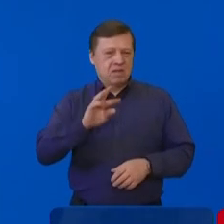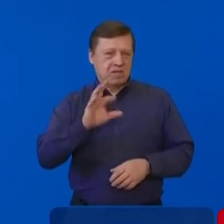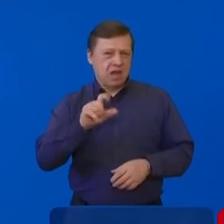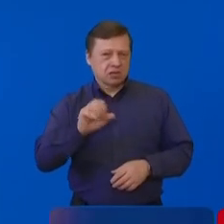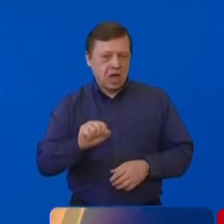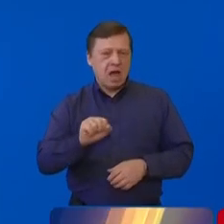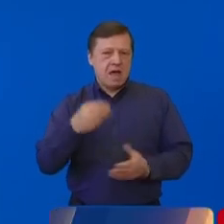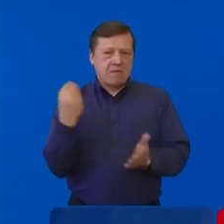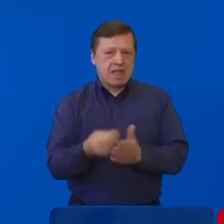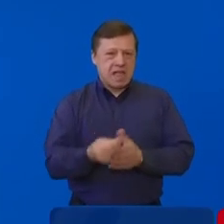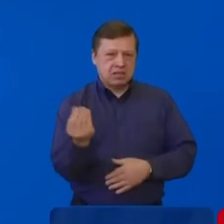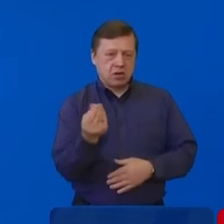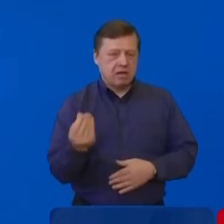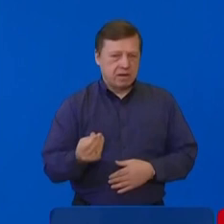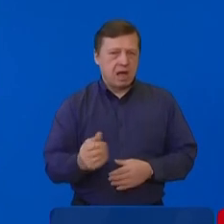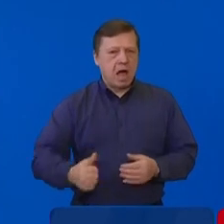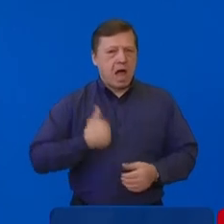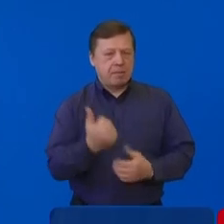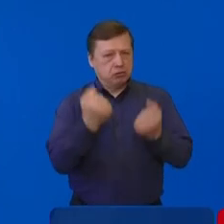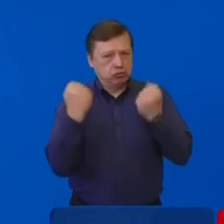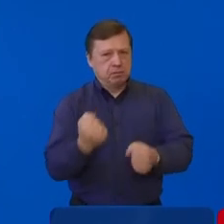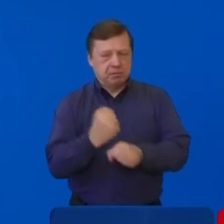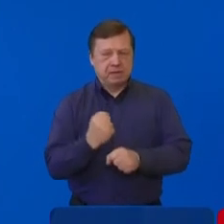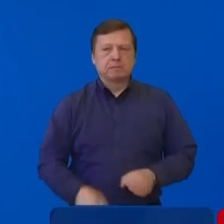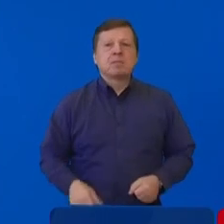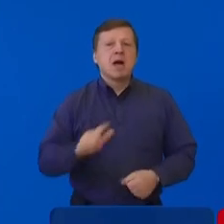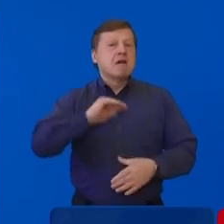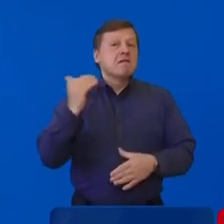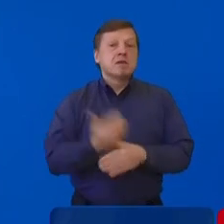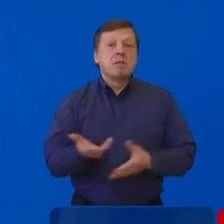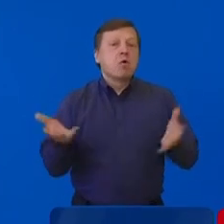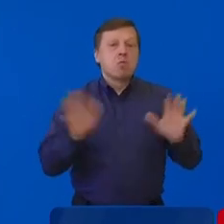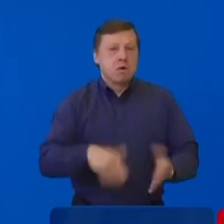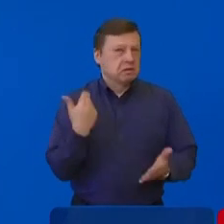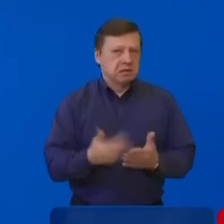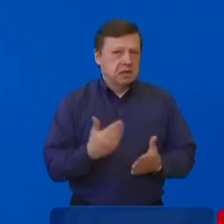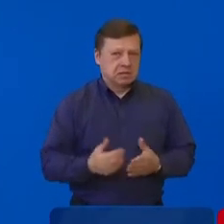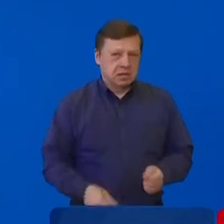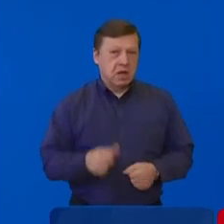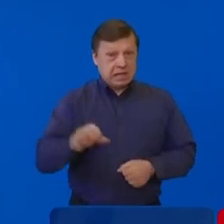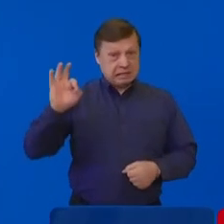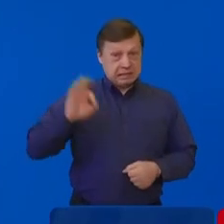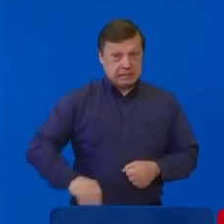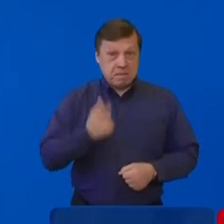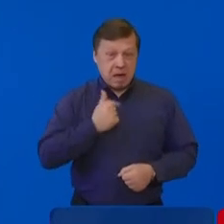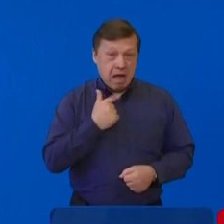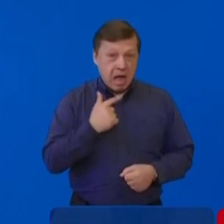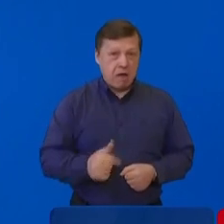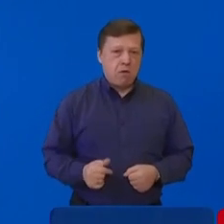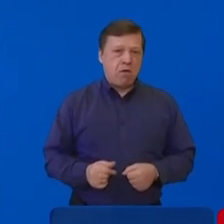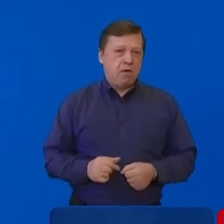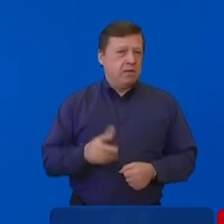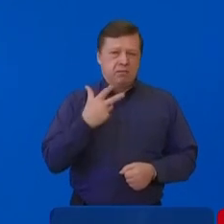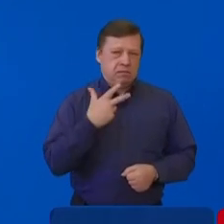zabezpieczenia miejsc pracy, zabezpieczenia firm. Firmy najczęściej upadają nie ze względu na to, że maleją ich zyski. Nawet zysk